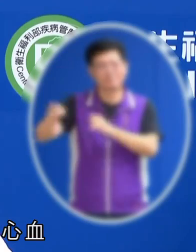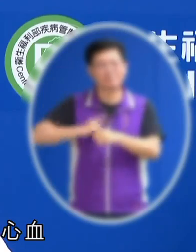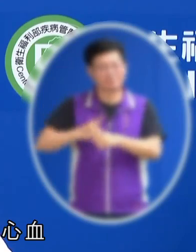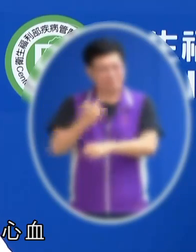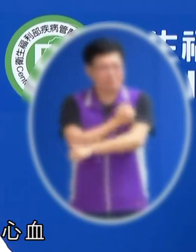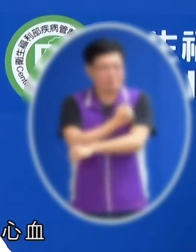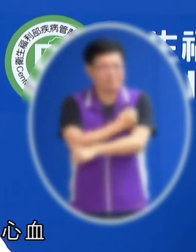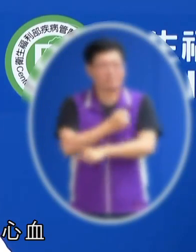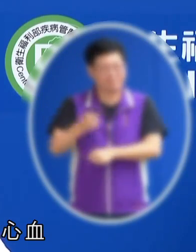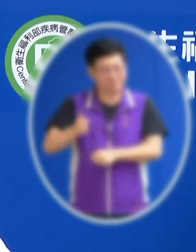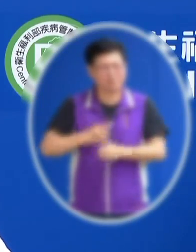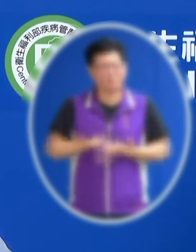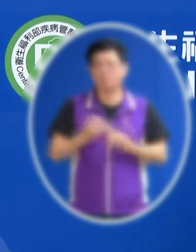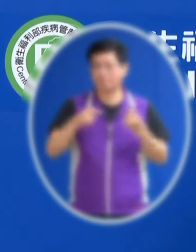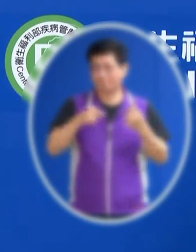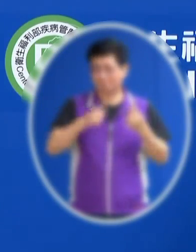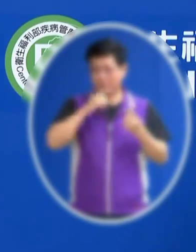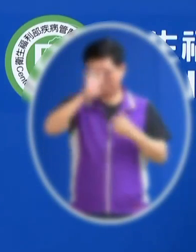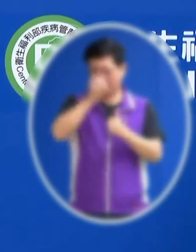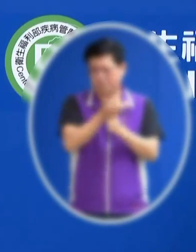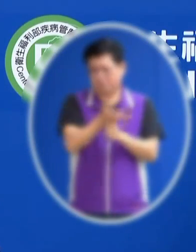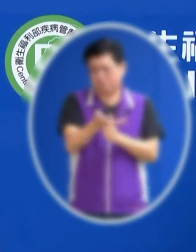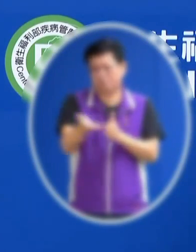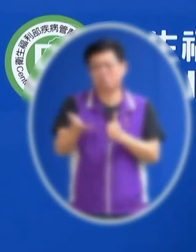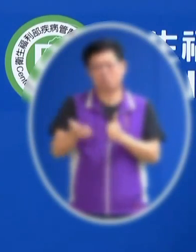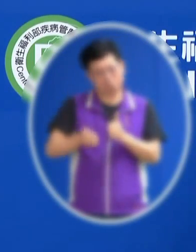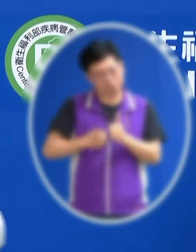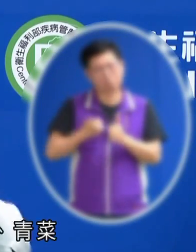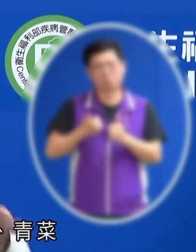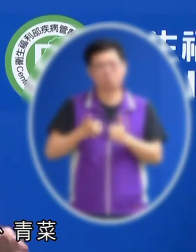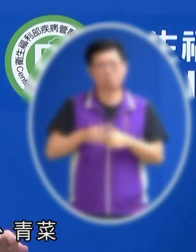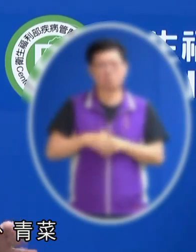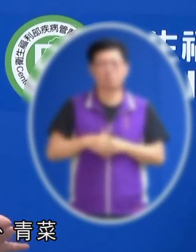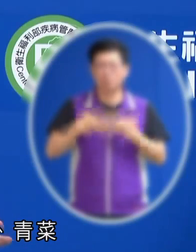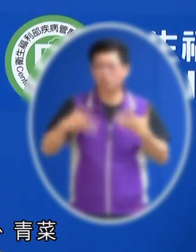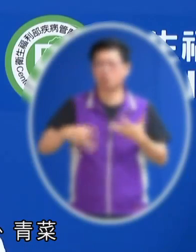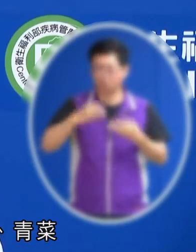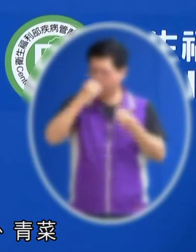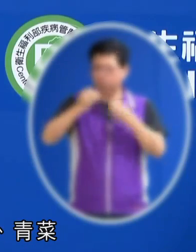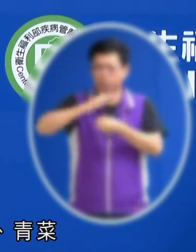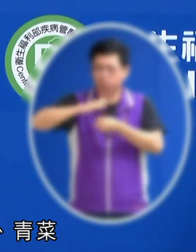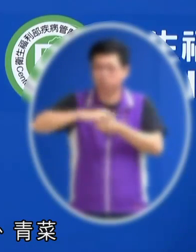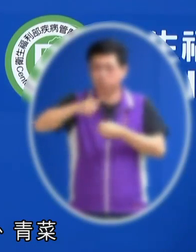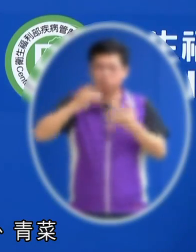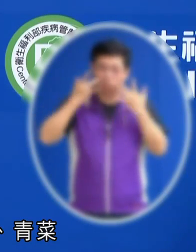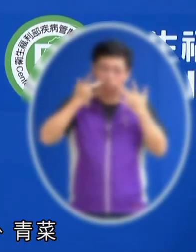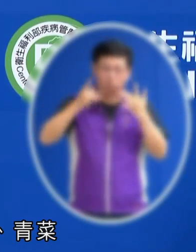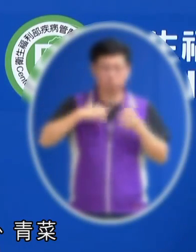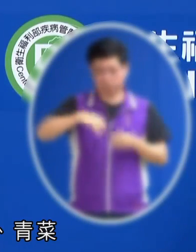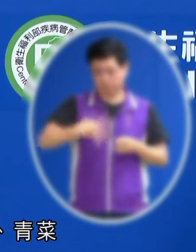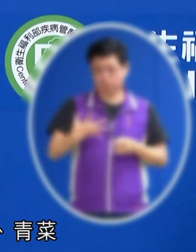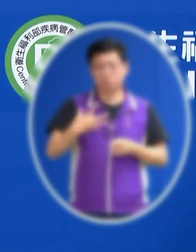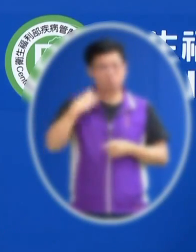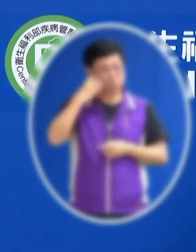常辛苦的心血啦。疫情的情况下，其实多补充一下这些。天然